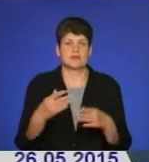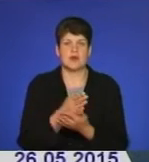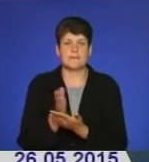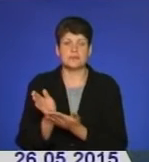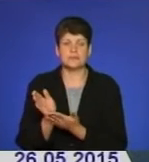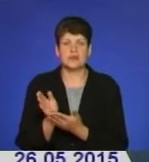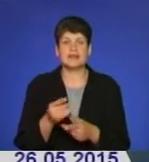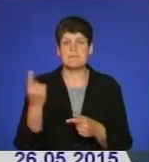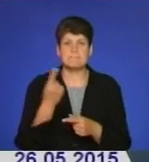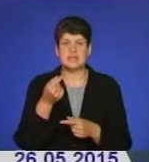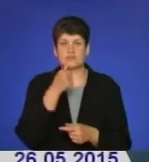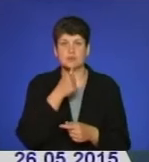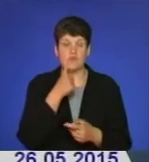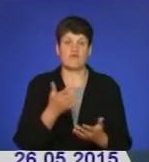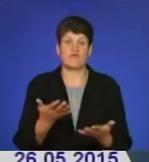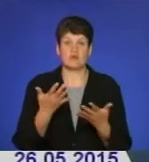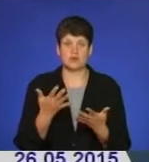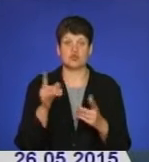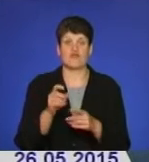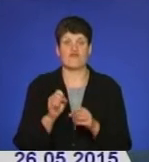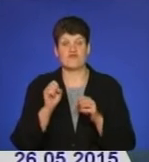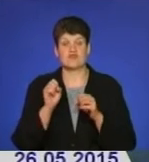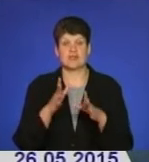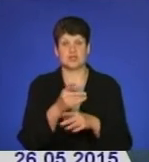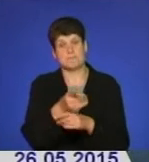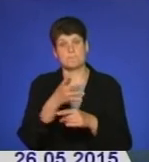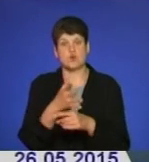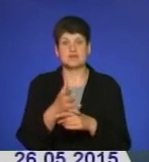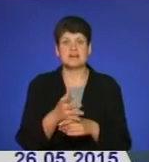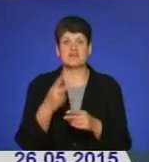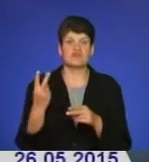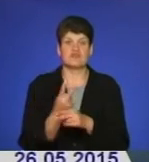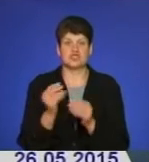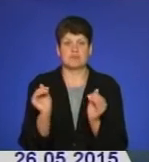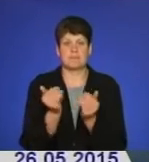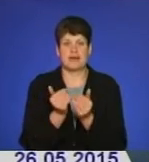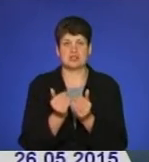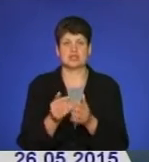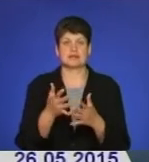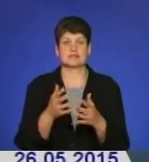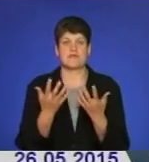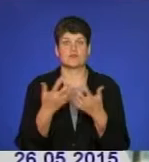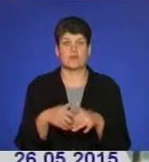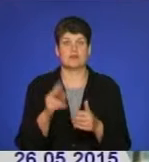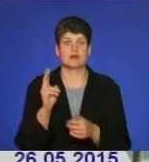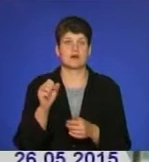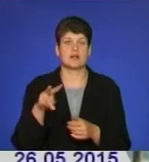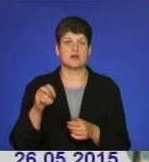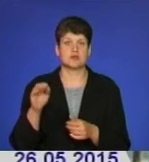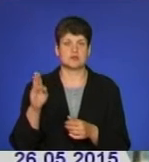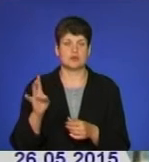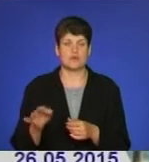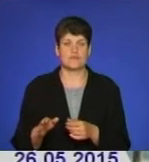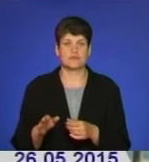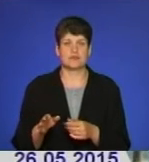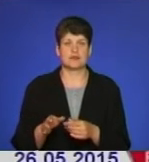вже на перших випробуваннях з'ясувалося, що віддача при пострілі вдвічі менша, ніж як з автомата Калашнікова.